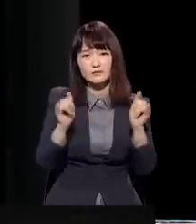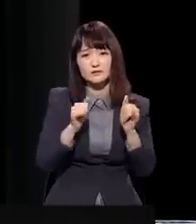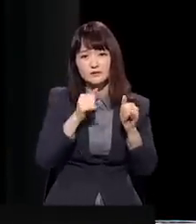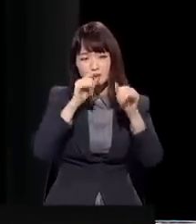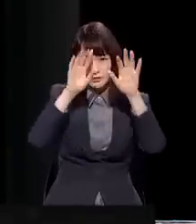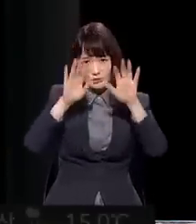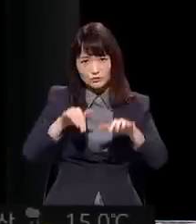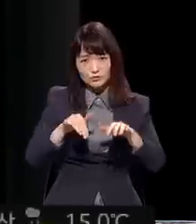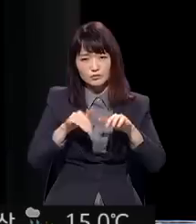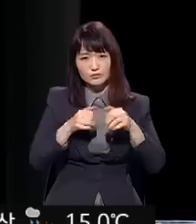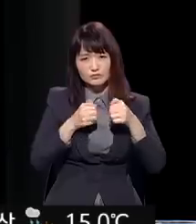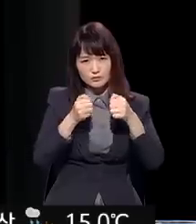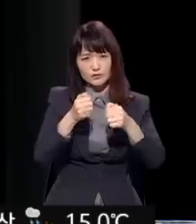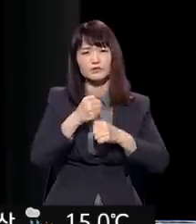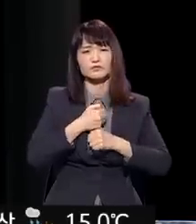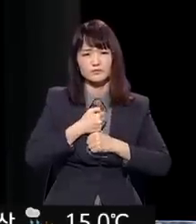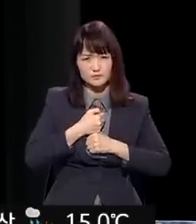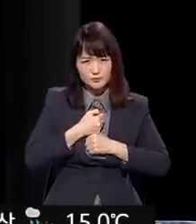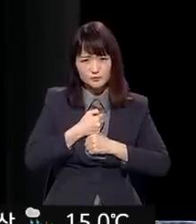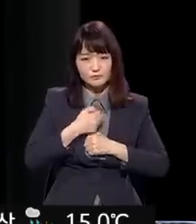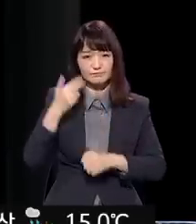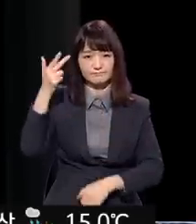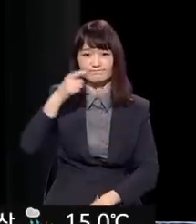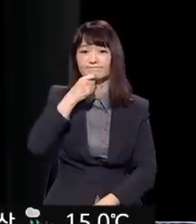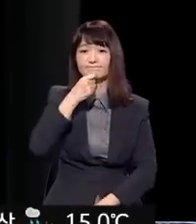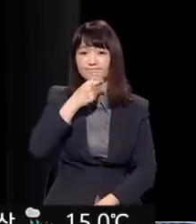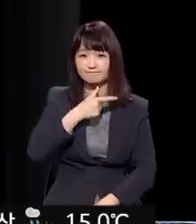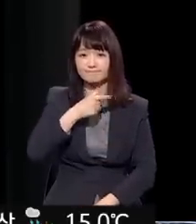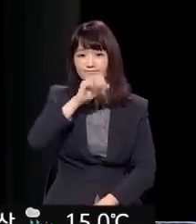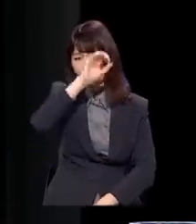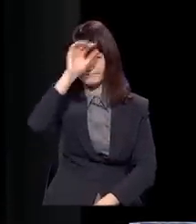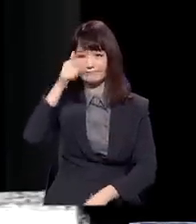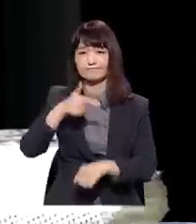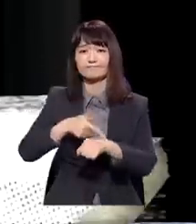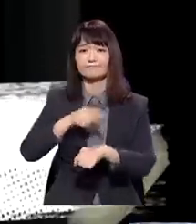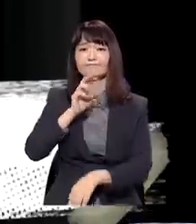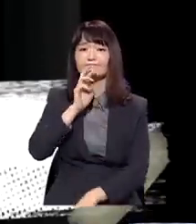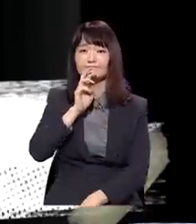눈길 조심하셔야 할 것 같고요. 자, 저희는 다음 주 월요일에도 별이